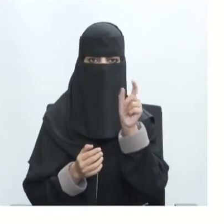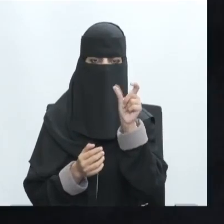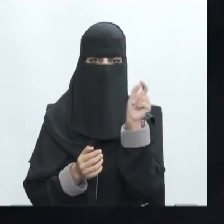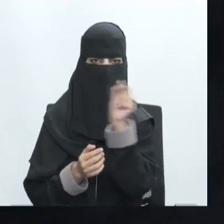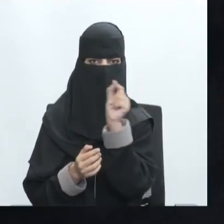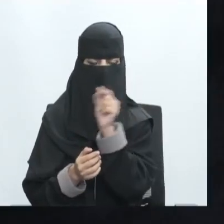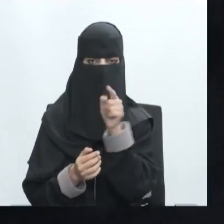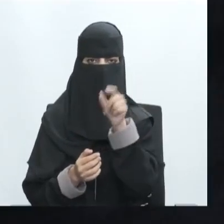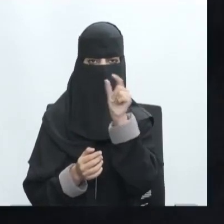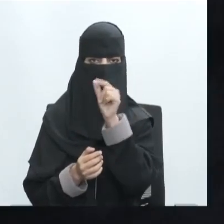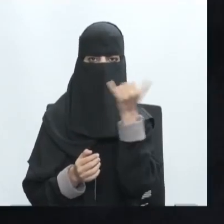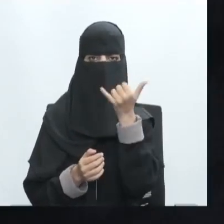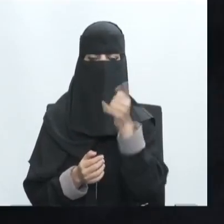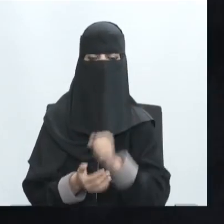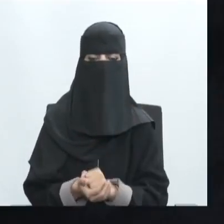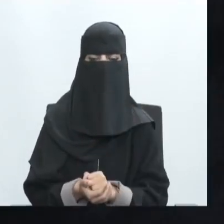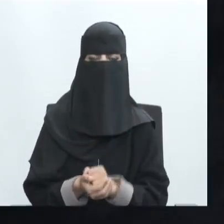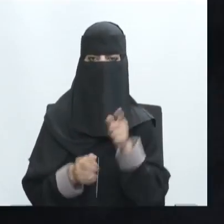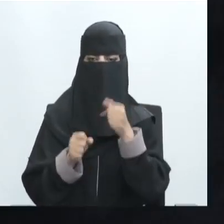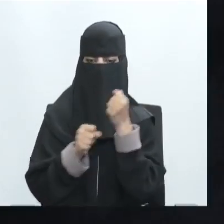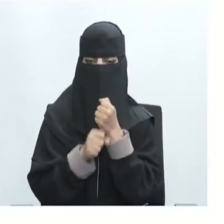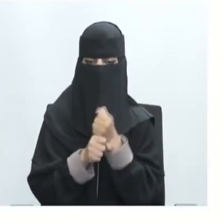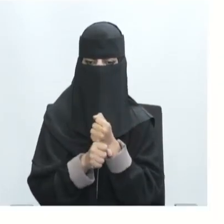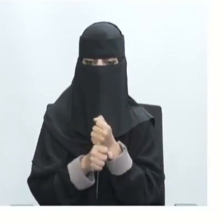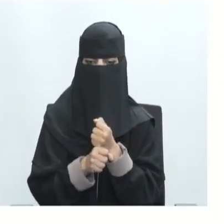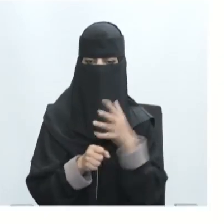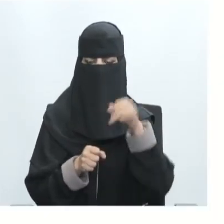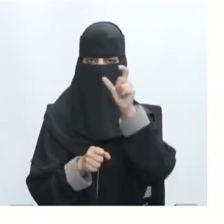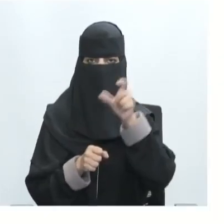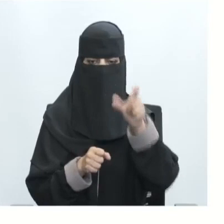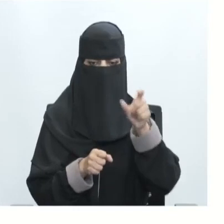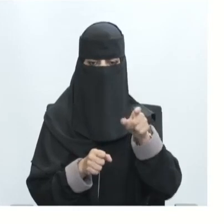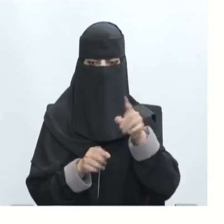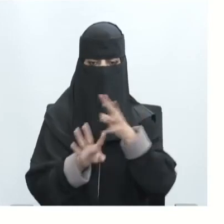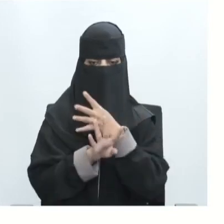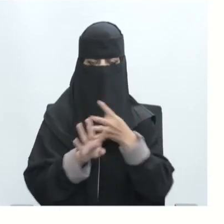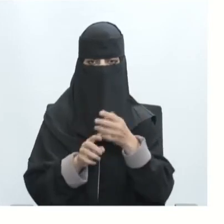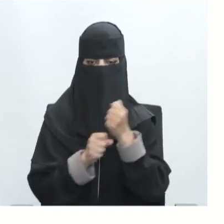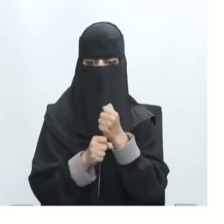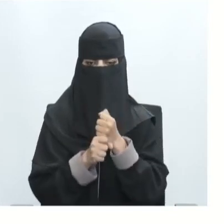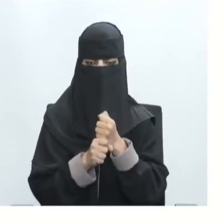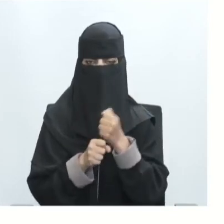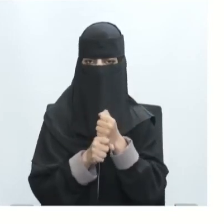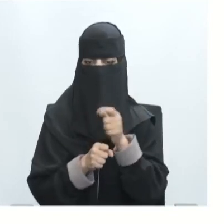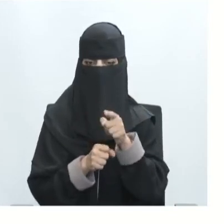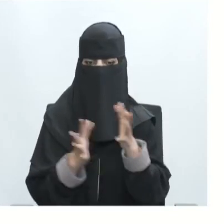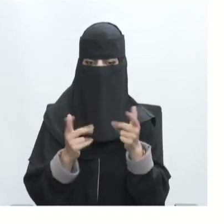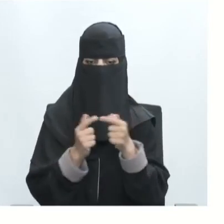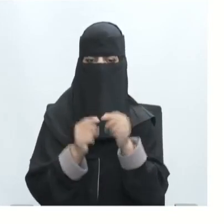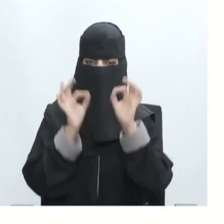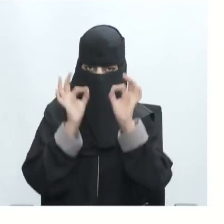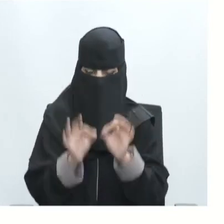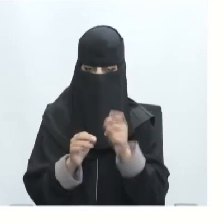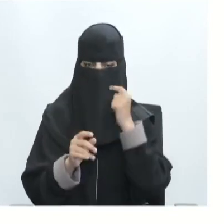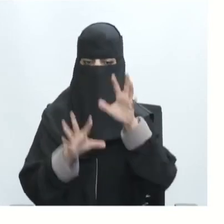النقاط المهمه يستخدم كل واحد منا النماذج العلميه استخداما ضمنيا